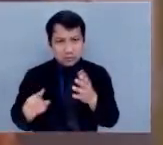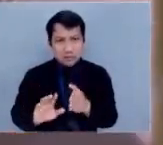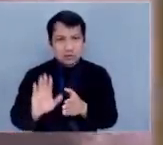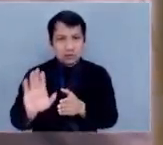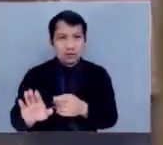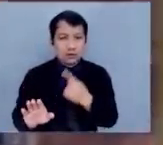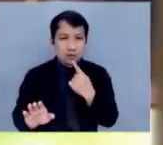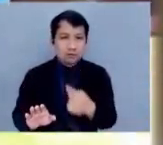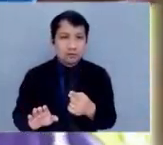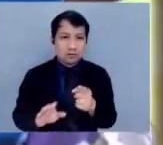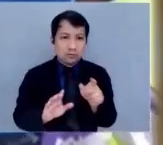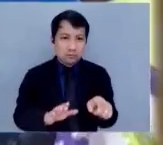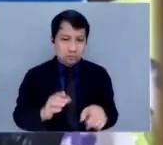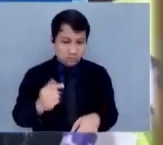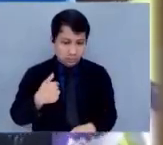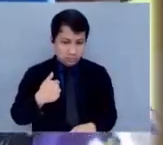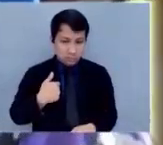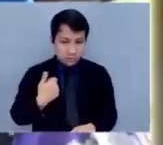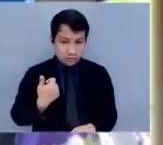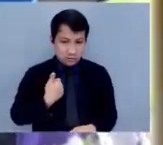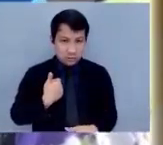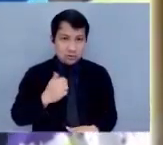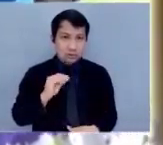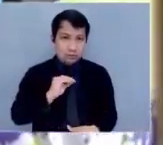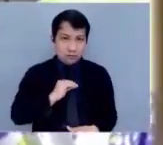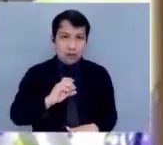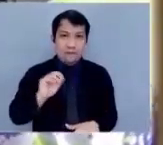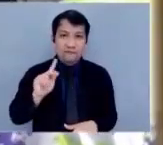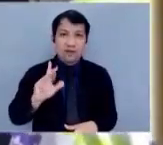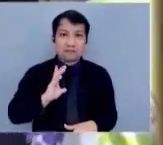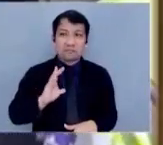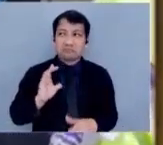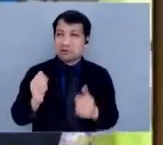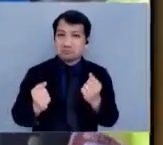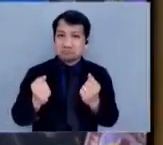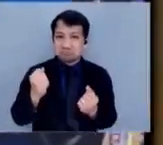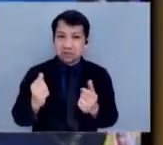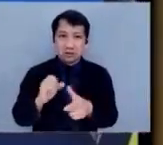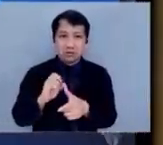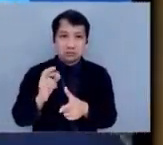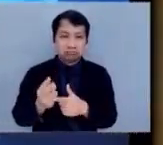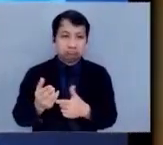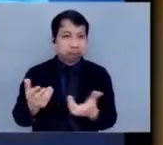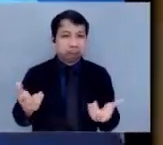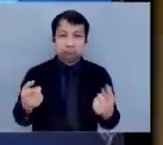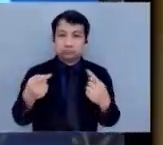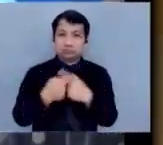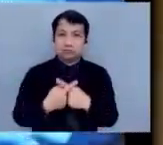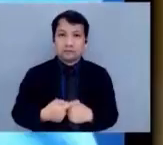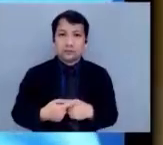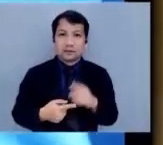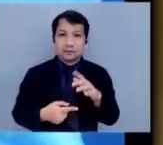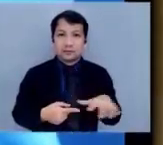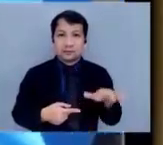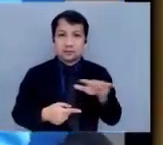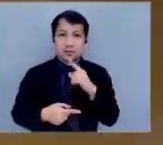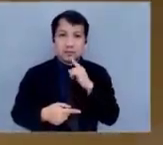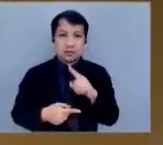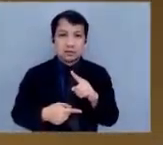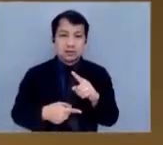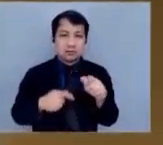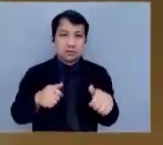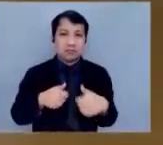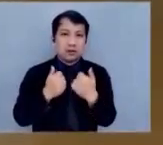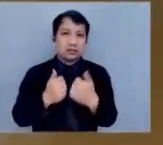saka yung kondisyon mismo ng sarili mo kung capable ka ba mag-drive. Or else otherwise, makukompromise lahat yun pagka-cause ka ng